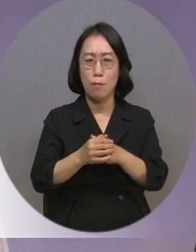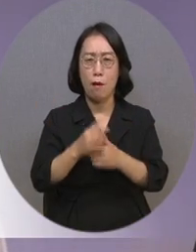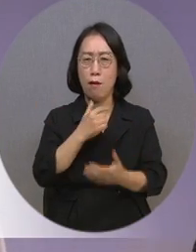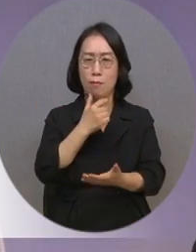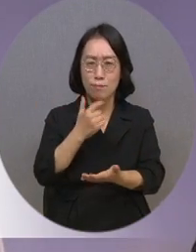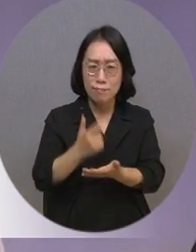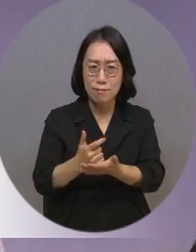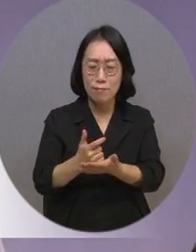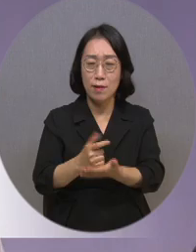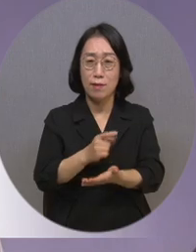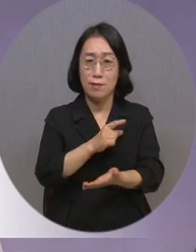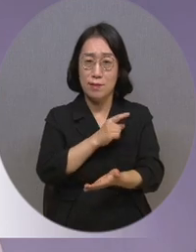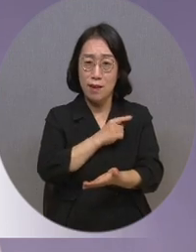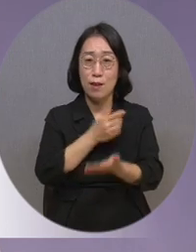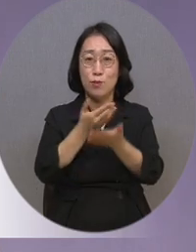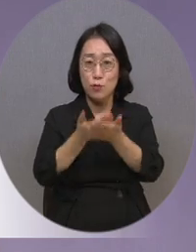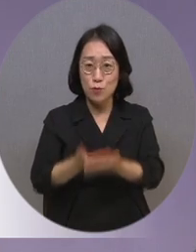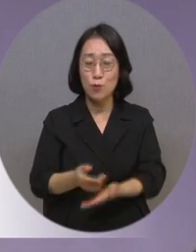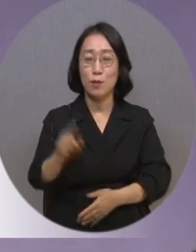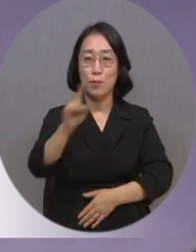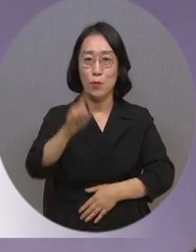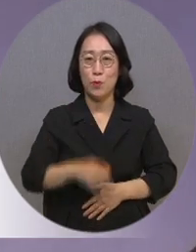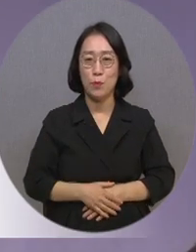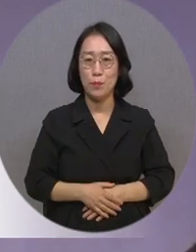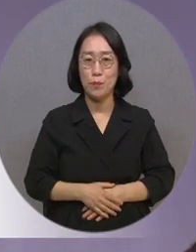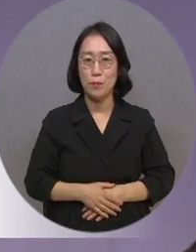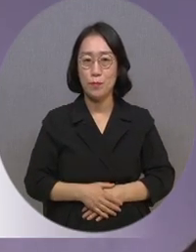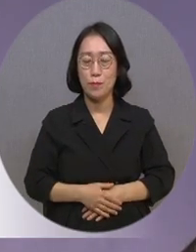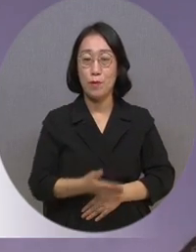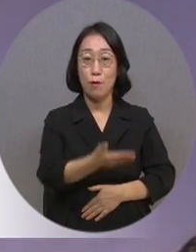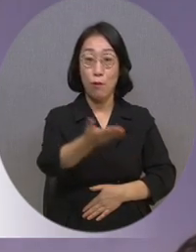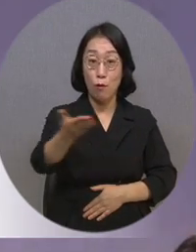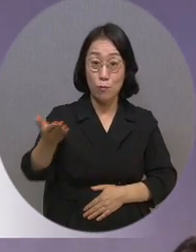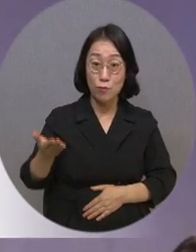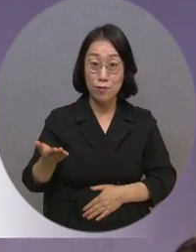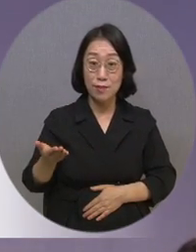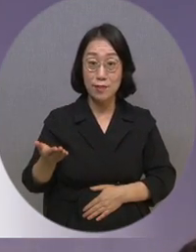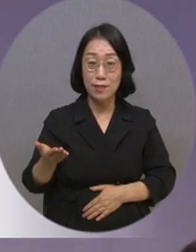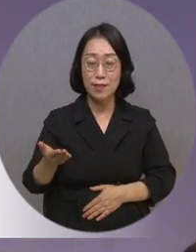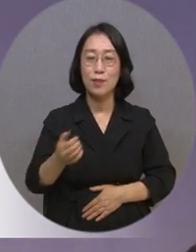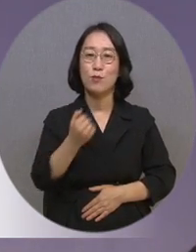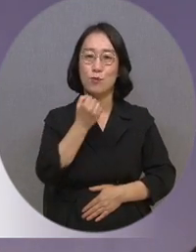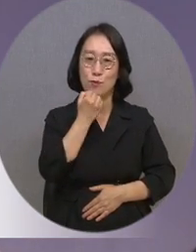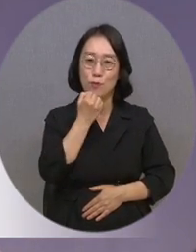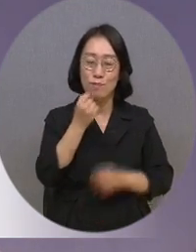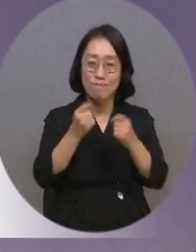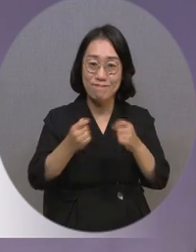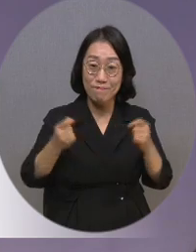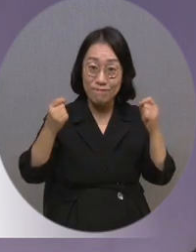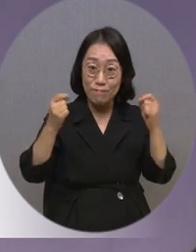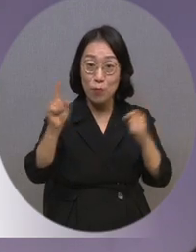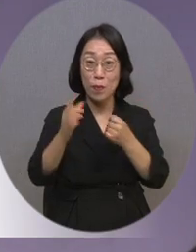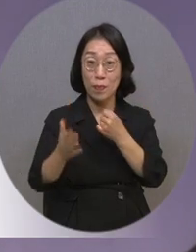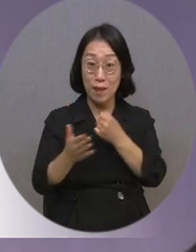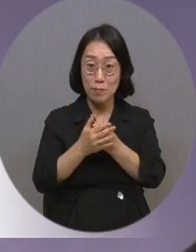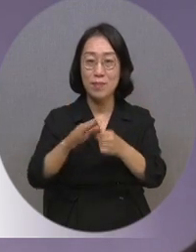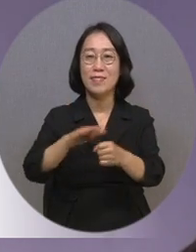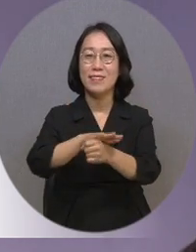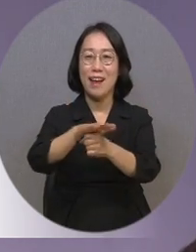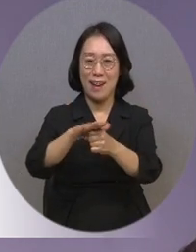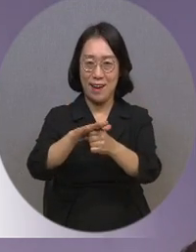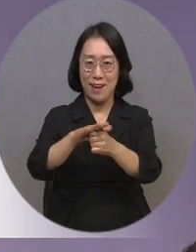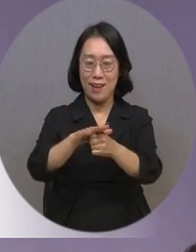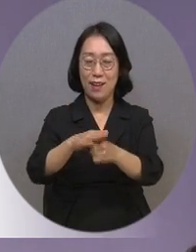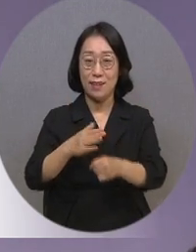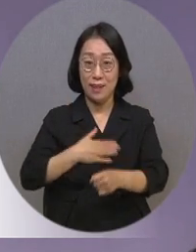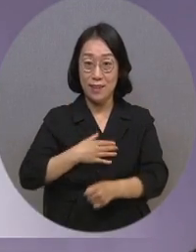또 제일 중요한 것이 뭡니까? 우리 여러분들이, 시청자들이 웃는 것이 무엇 때문이에요? 사랑입니다.